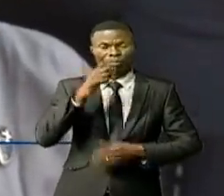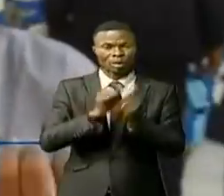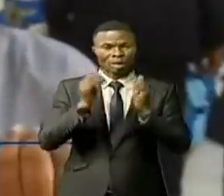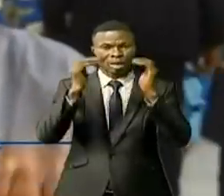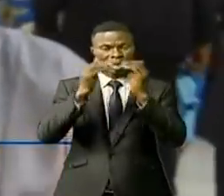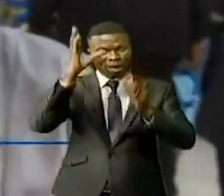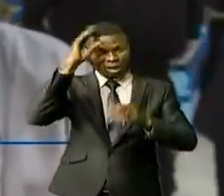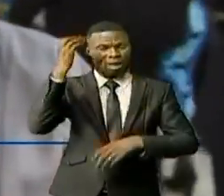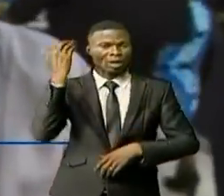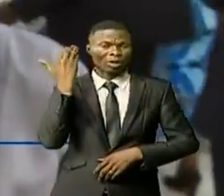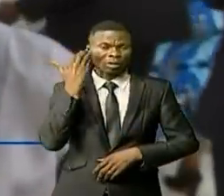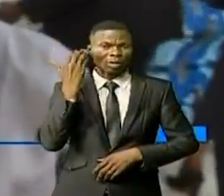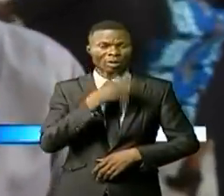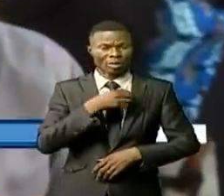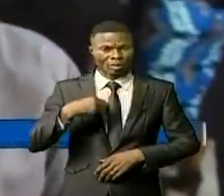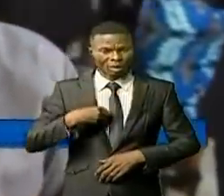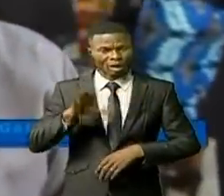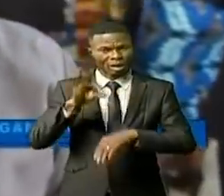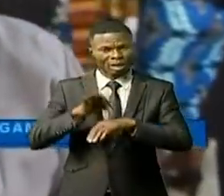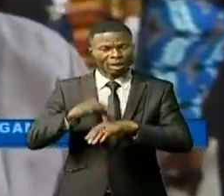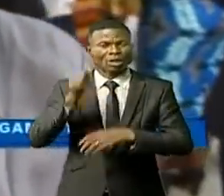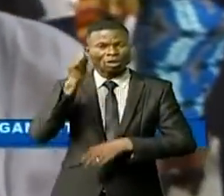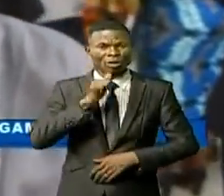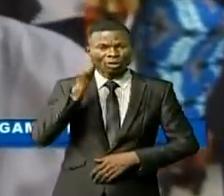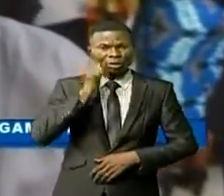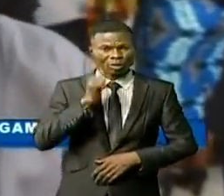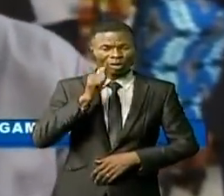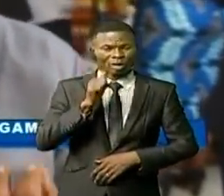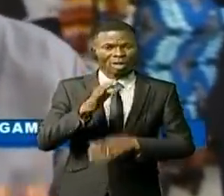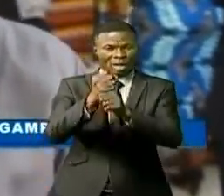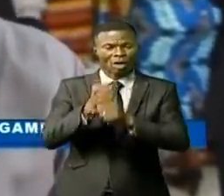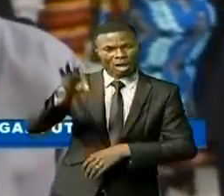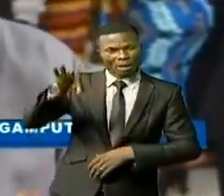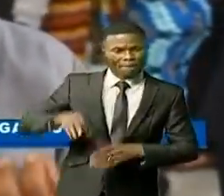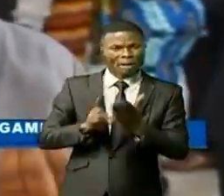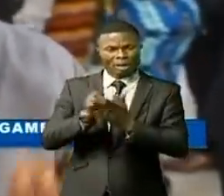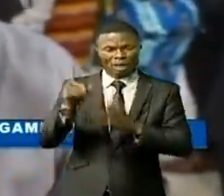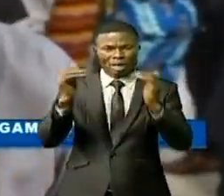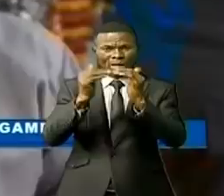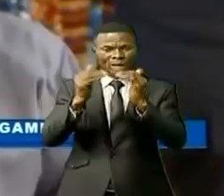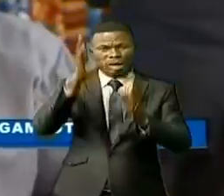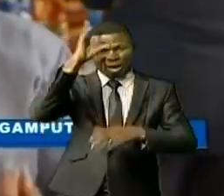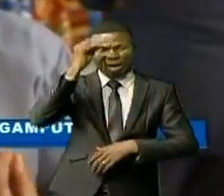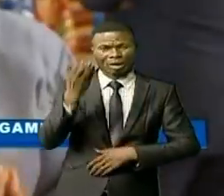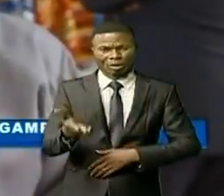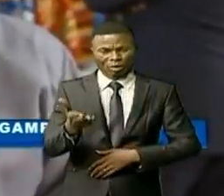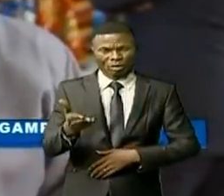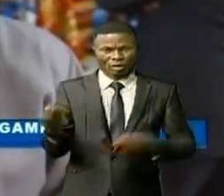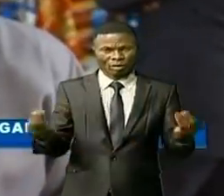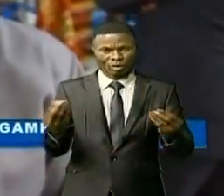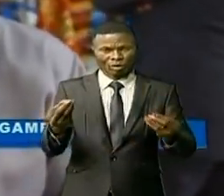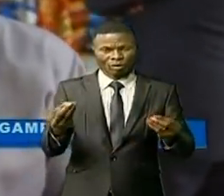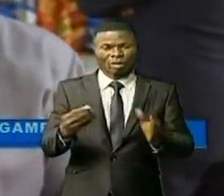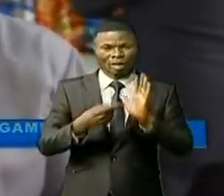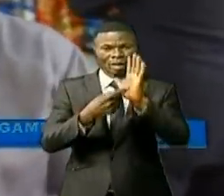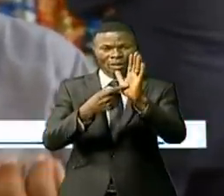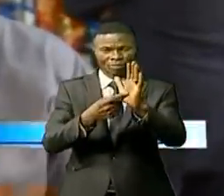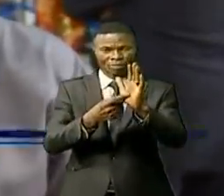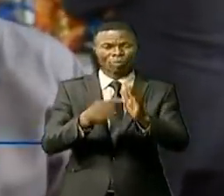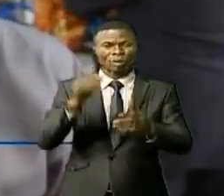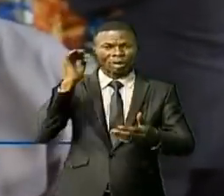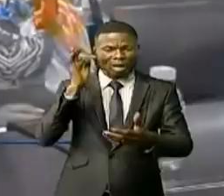des sexes, on doit donner la chance à la fille de bénéficier des droits comme les garçons. Et c'est ça qui fera d'elle une